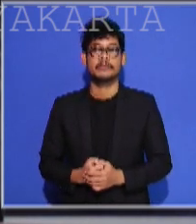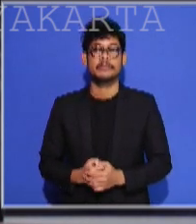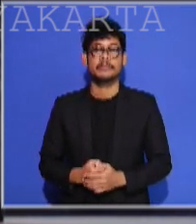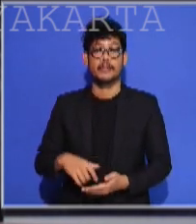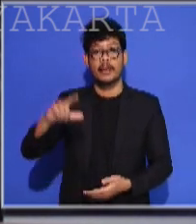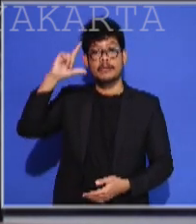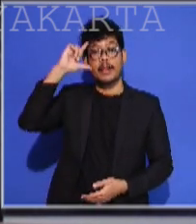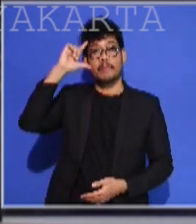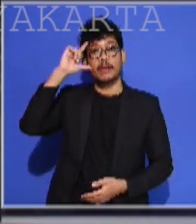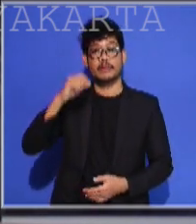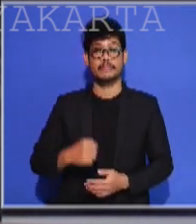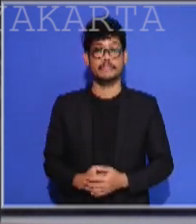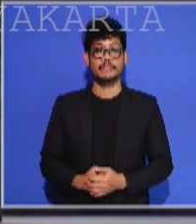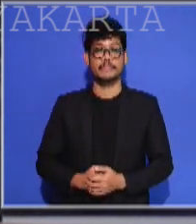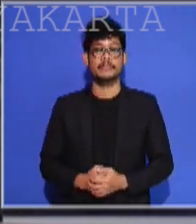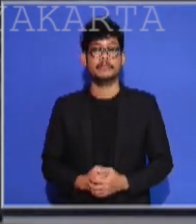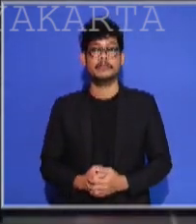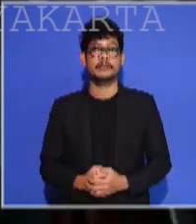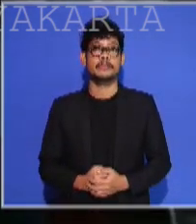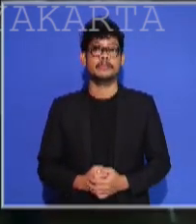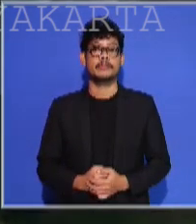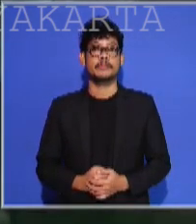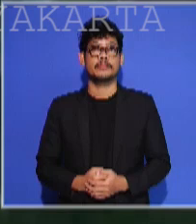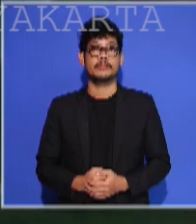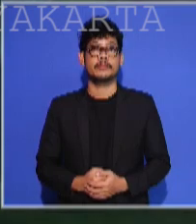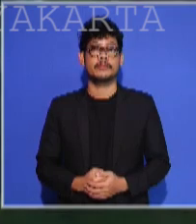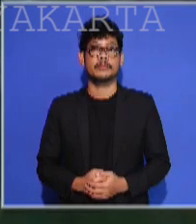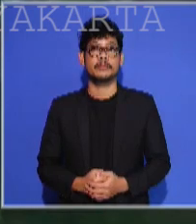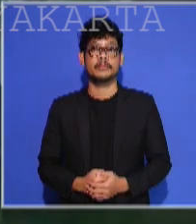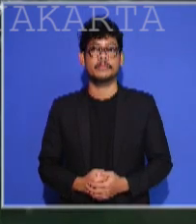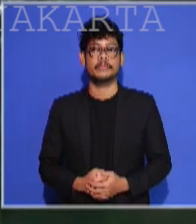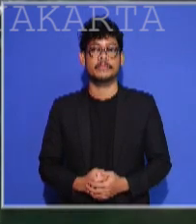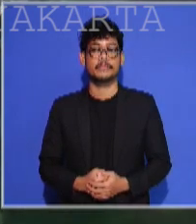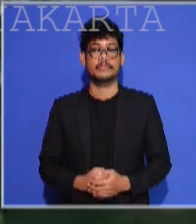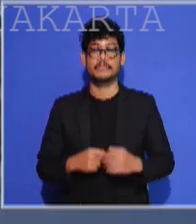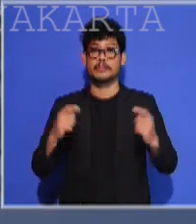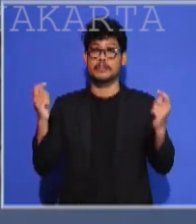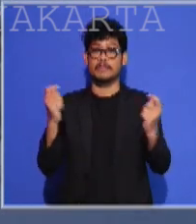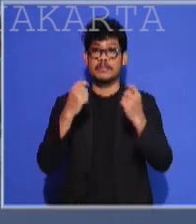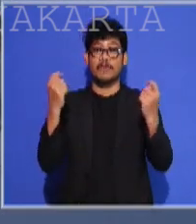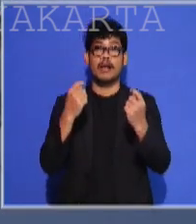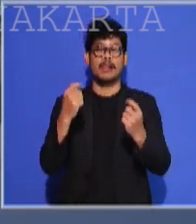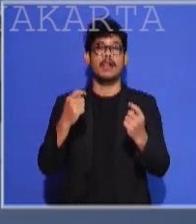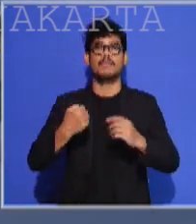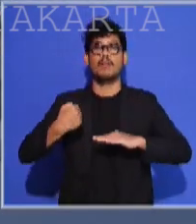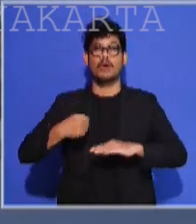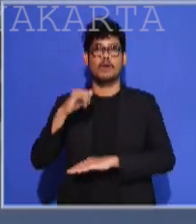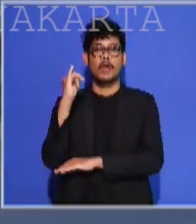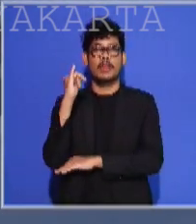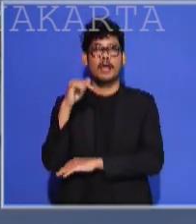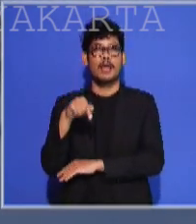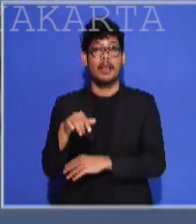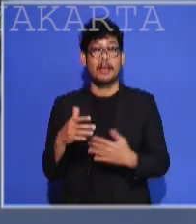kapenewon Depok Kabupaten Sleman festival Pramuka Jogja tahun 2024 digelar di bumi